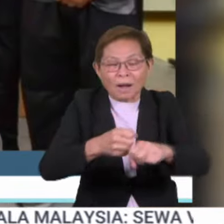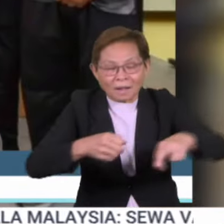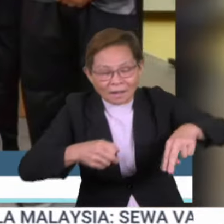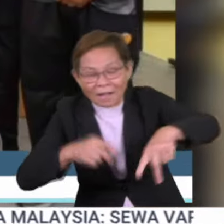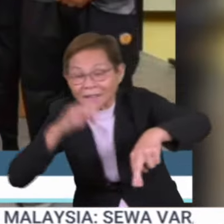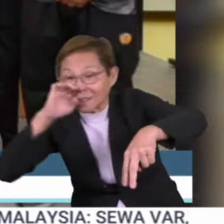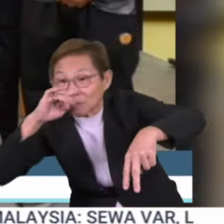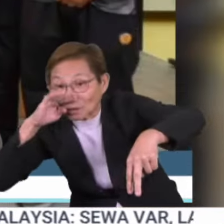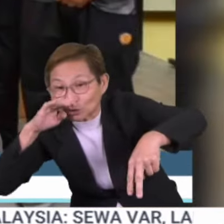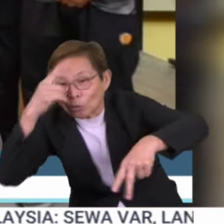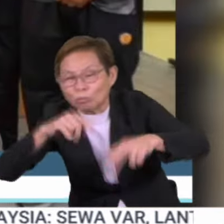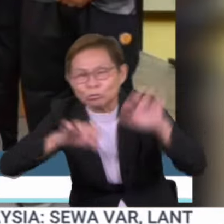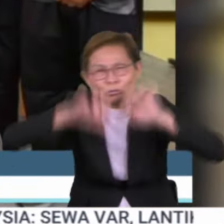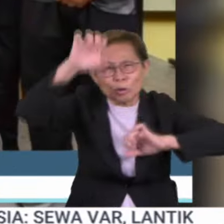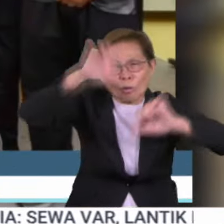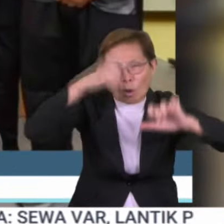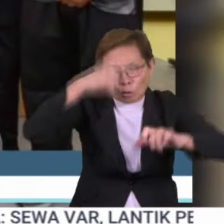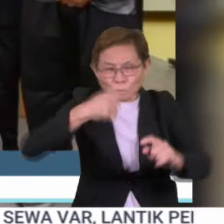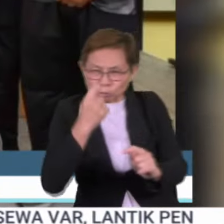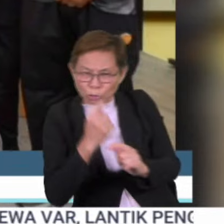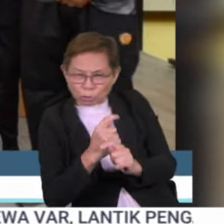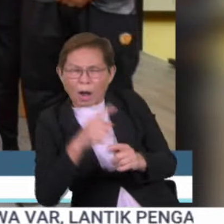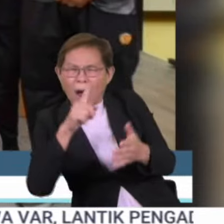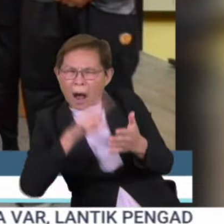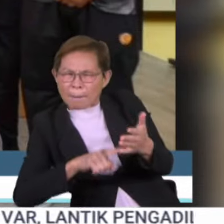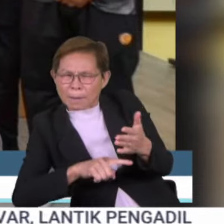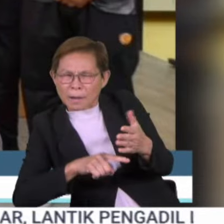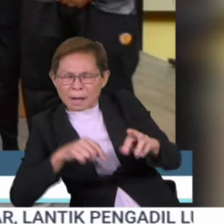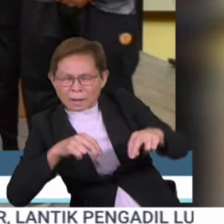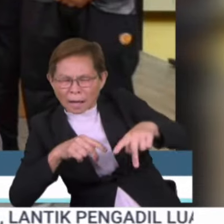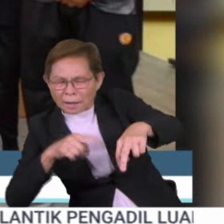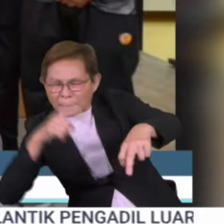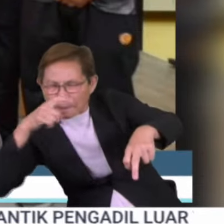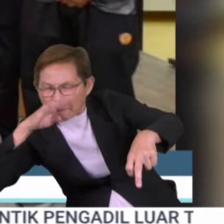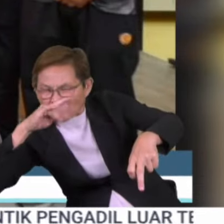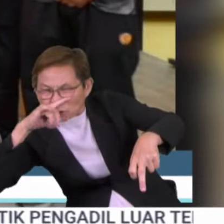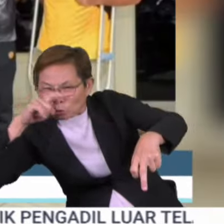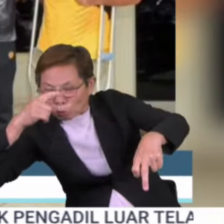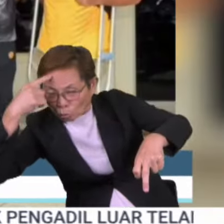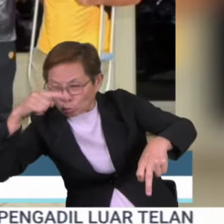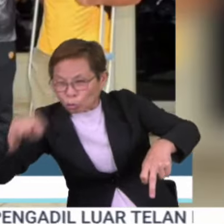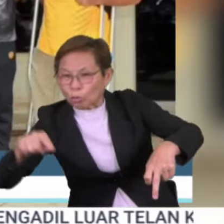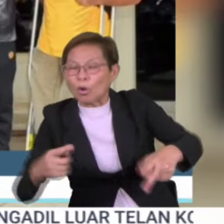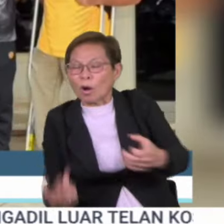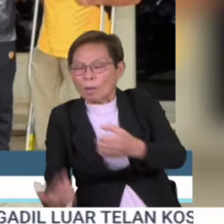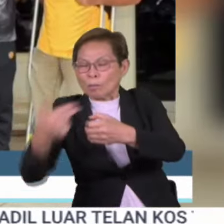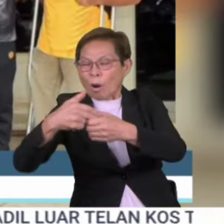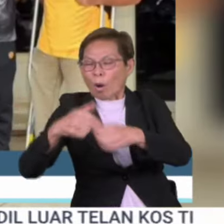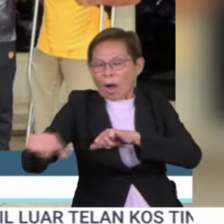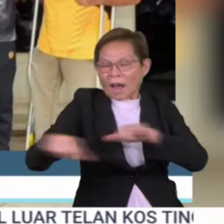untuk penilaian bagi menentukan jenis prostetik yang di perlukan untuk memulihkannya